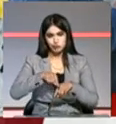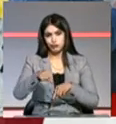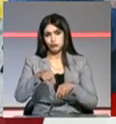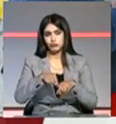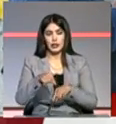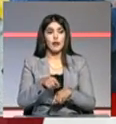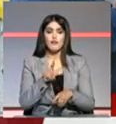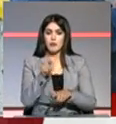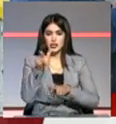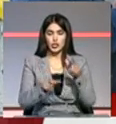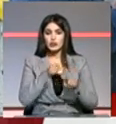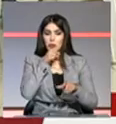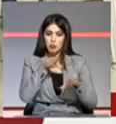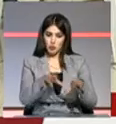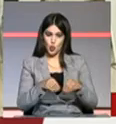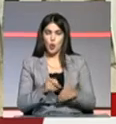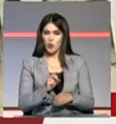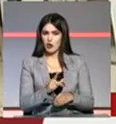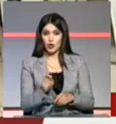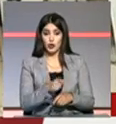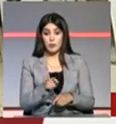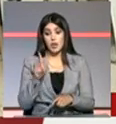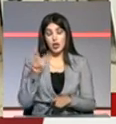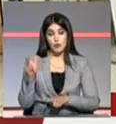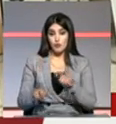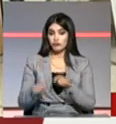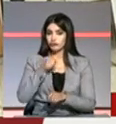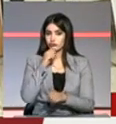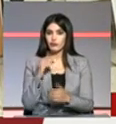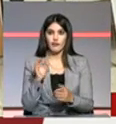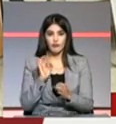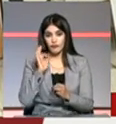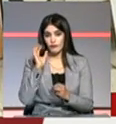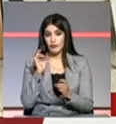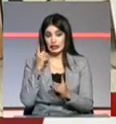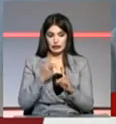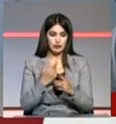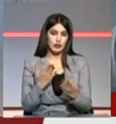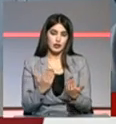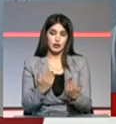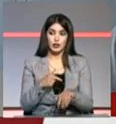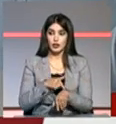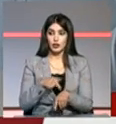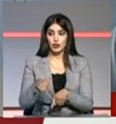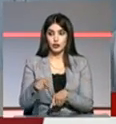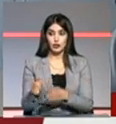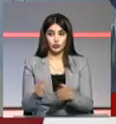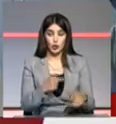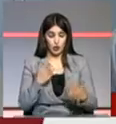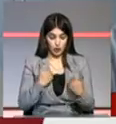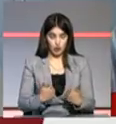تقبلها البعض منهم واعتبرها عادية، فيما اشتكى البعض الآخر من طولها. اليوم جبت الوالدة باش تلقح، توا عنا نص ساعة من اللي